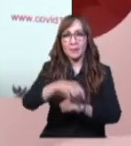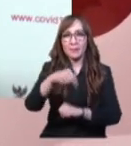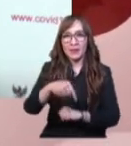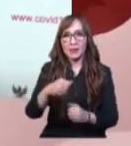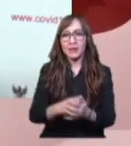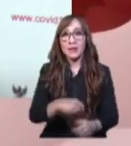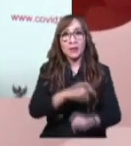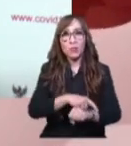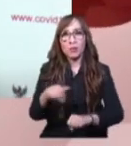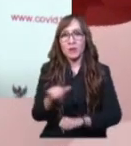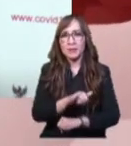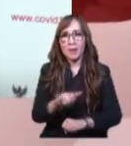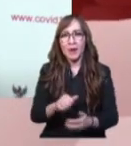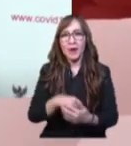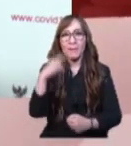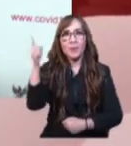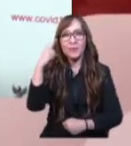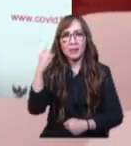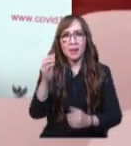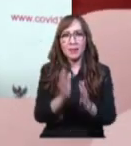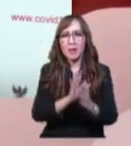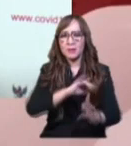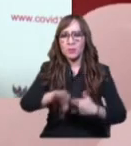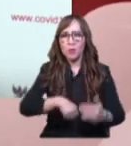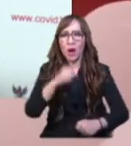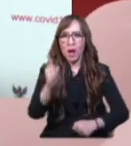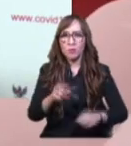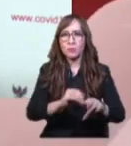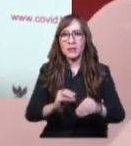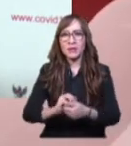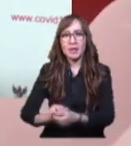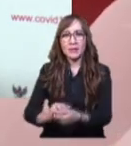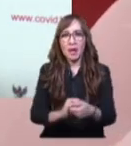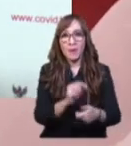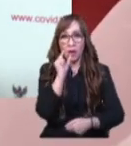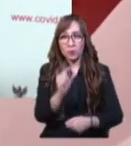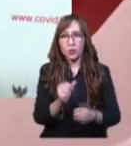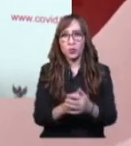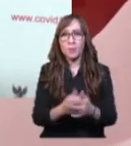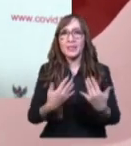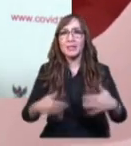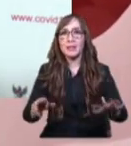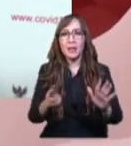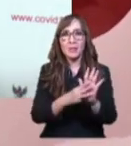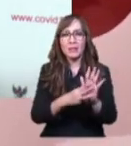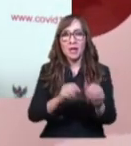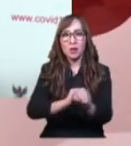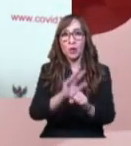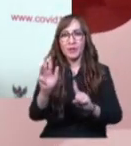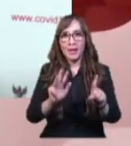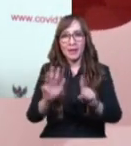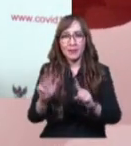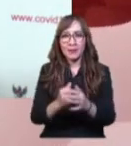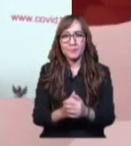saat yang sama, pemerintah bersama semua pihak harus bersinergi untuk bisa menghadapi penyebaran COVID-19.